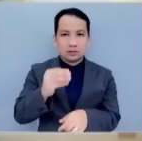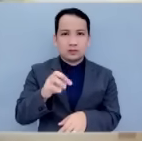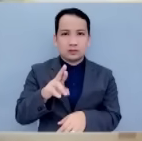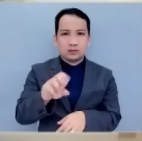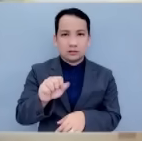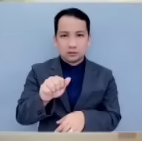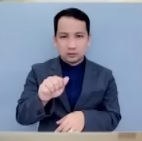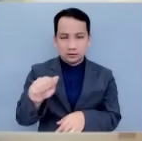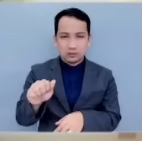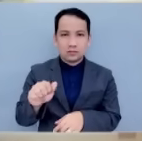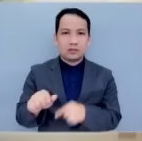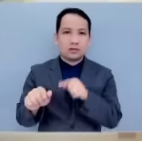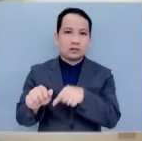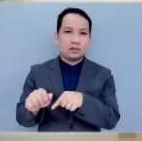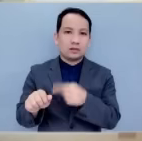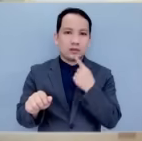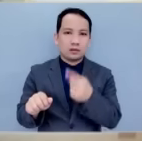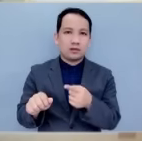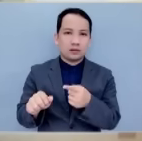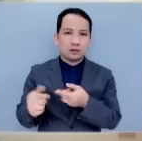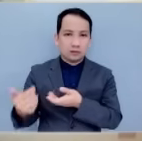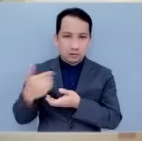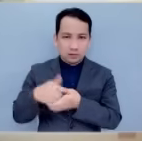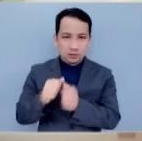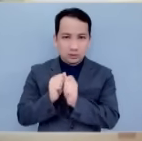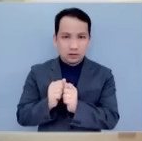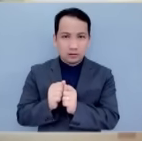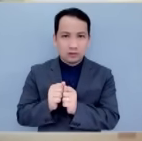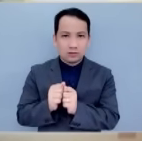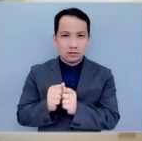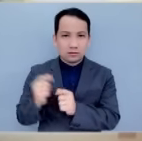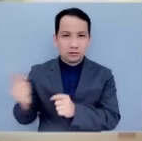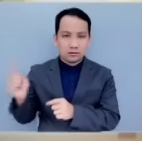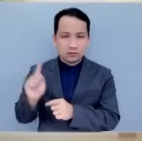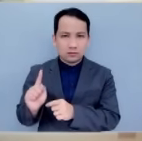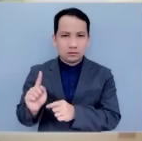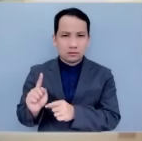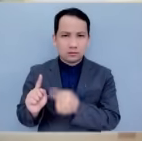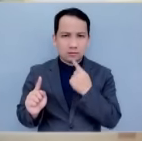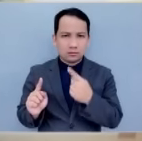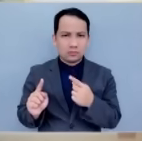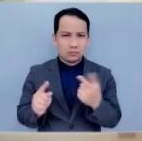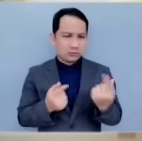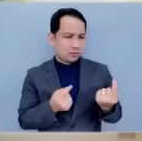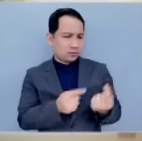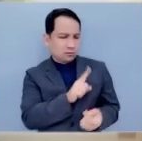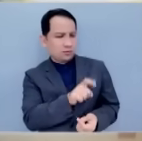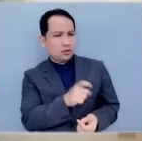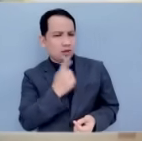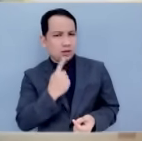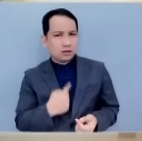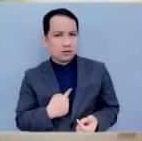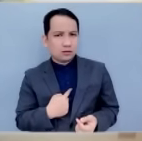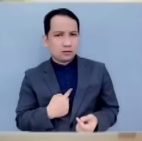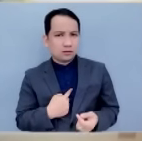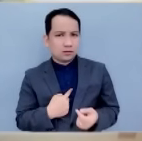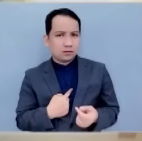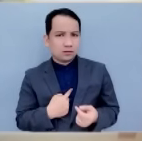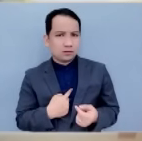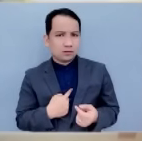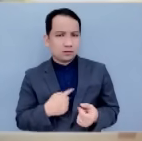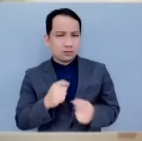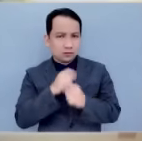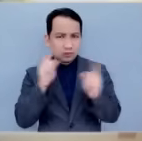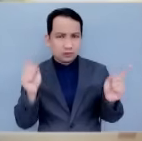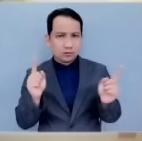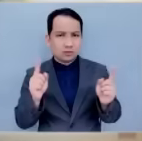ako, alam mo ba kung ano nangyari kay Jacqueline? Sabi ko, sabi ko, binamatay niya sa everything is about